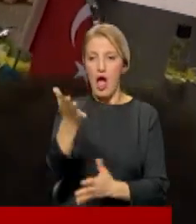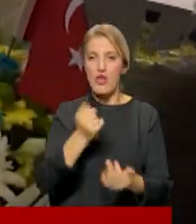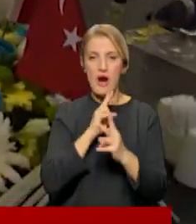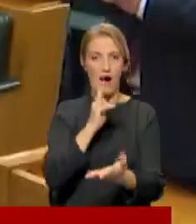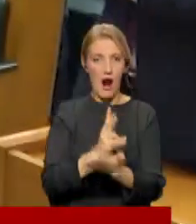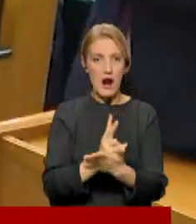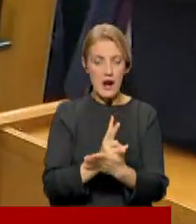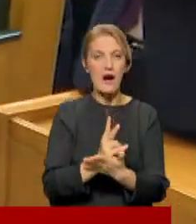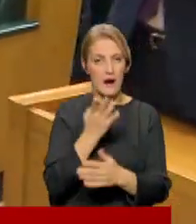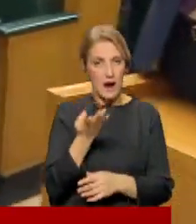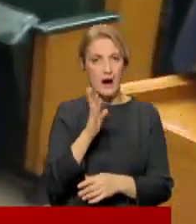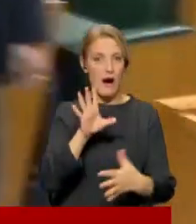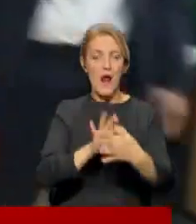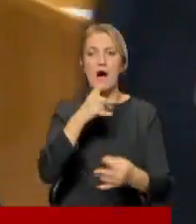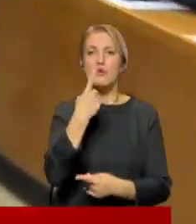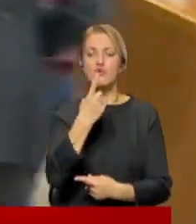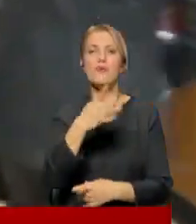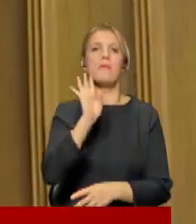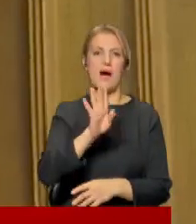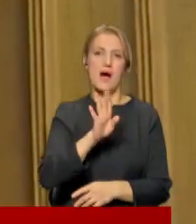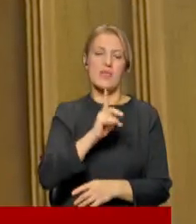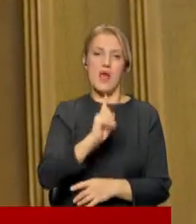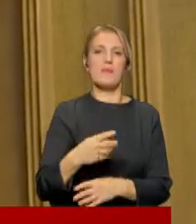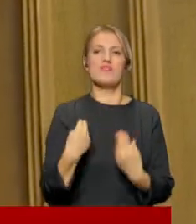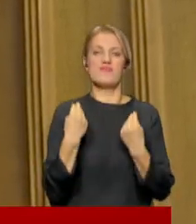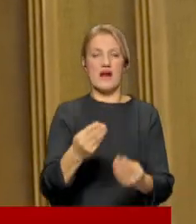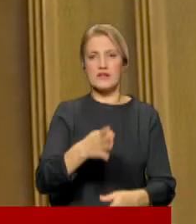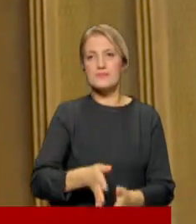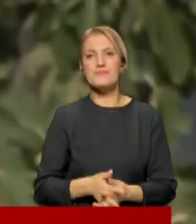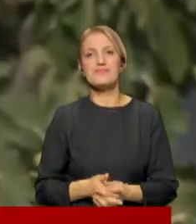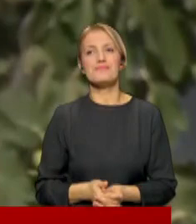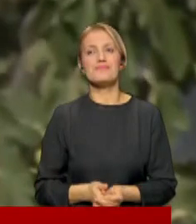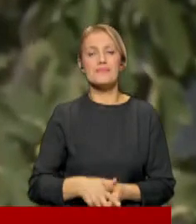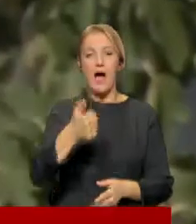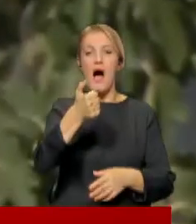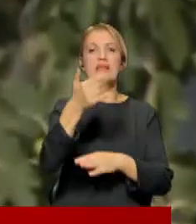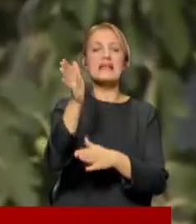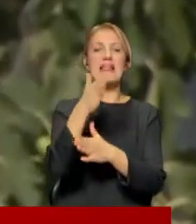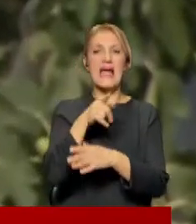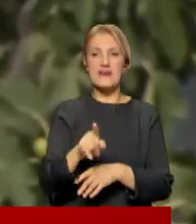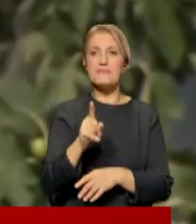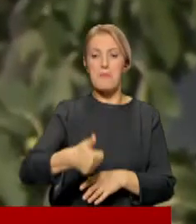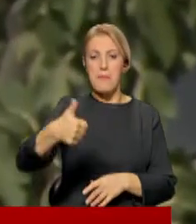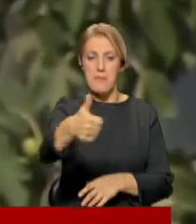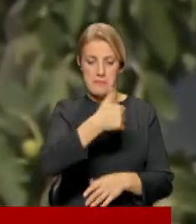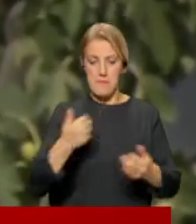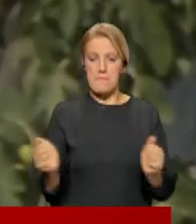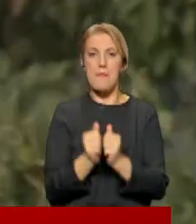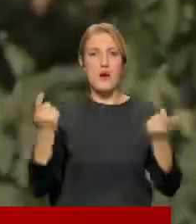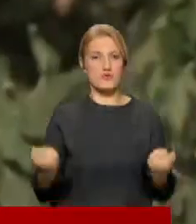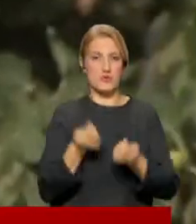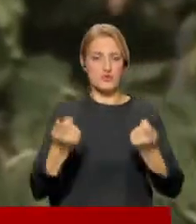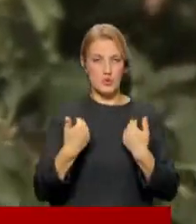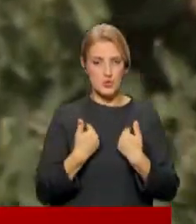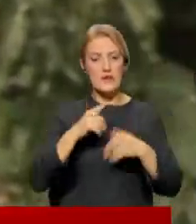ilgili konuşmama talimatı verdi İstanbul'dan da ittifaka bağlılık mesajı 6 Lider bir aradayız beraber çalışıyoruz